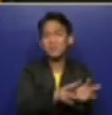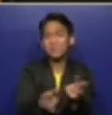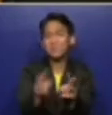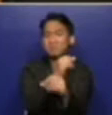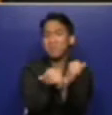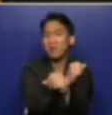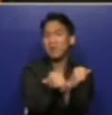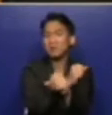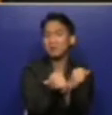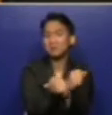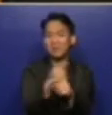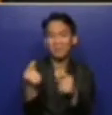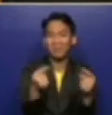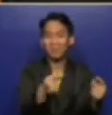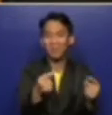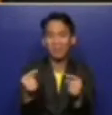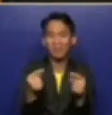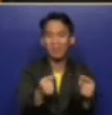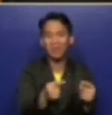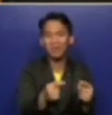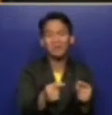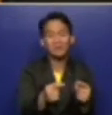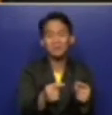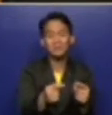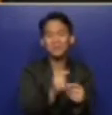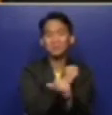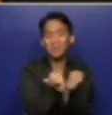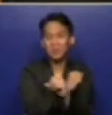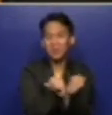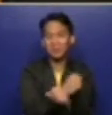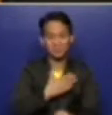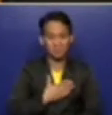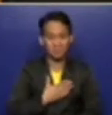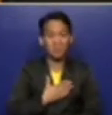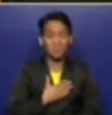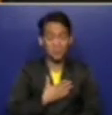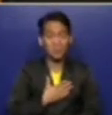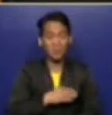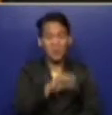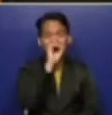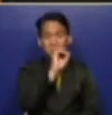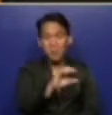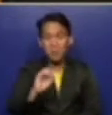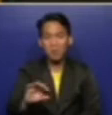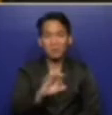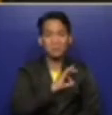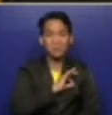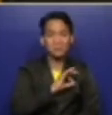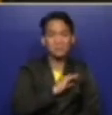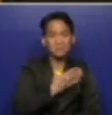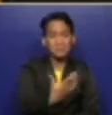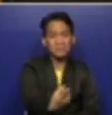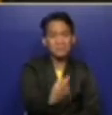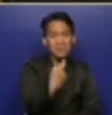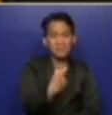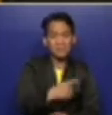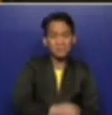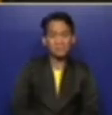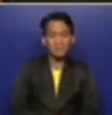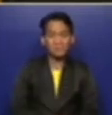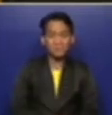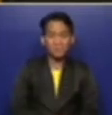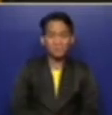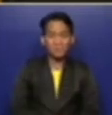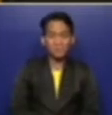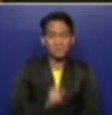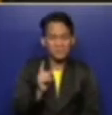มขออนุญาตกราบเรียนท่านประธานนะครับไปยังท่านสมาชิกที่ด้านได้สอบถามท่านยมตรีเองท่านก็ได้มีความ